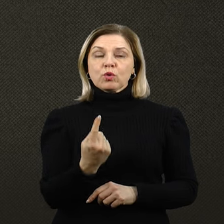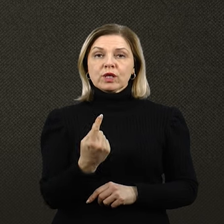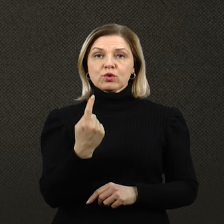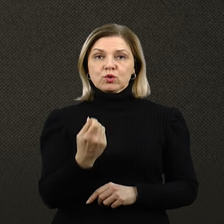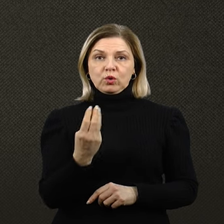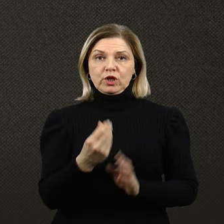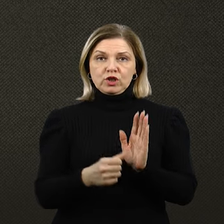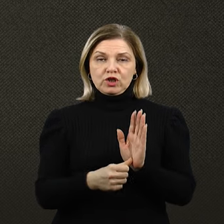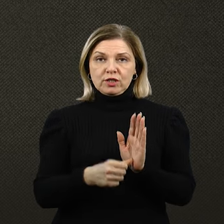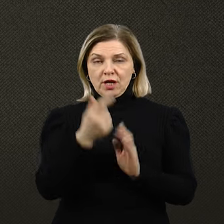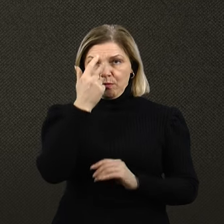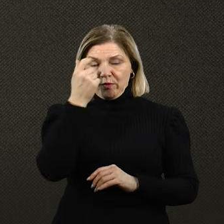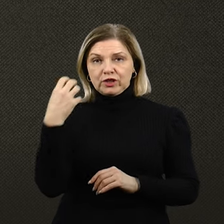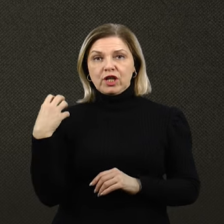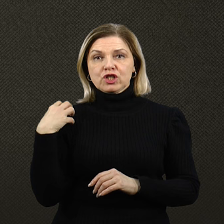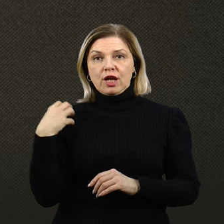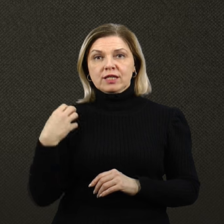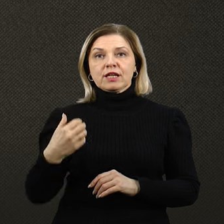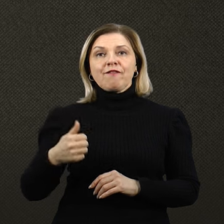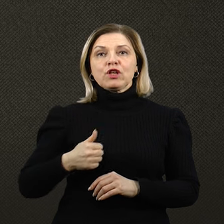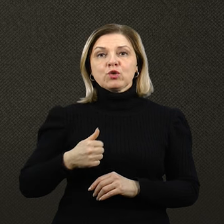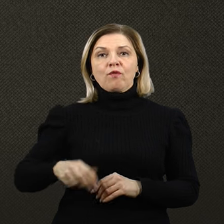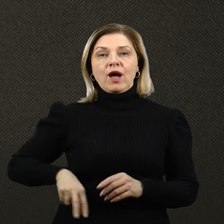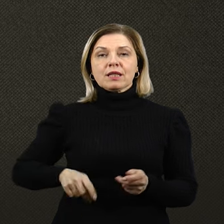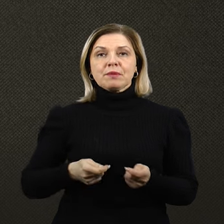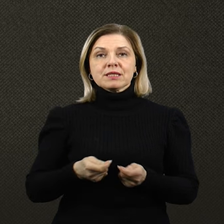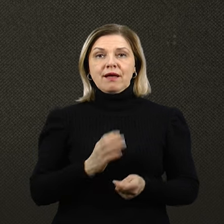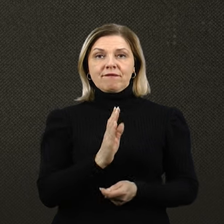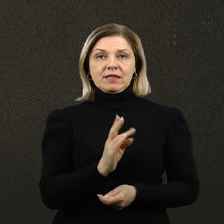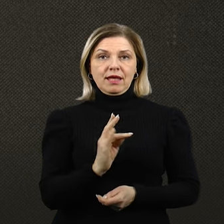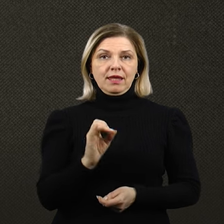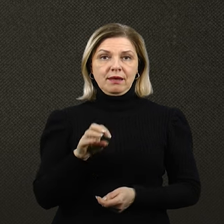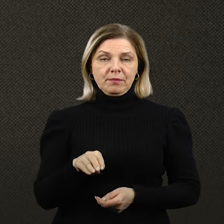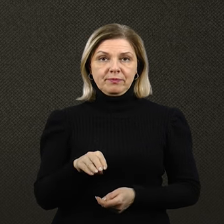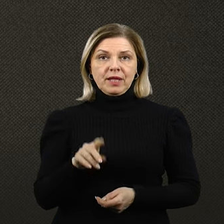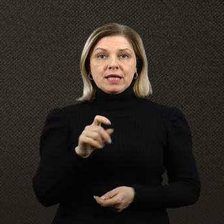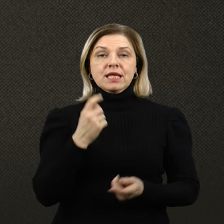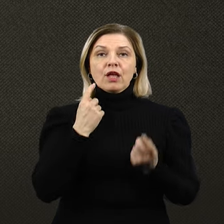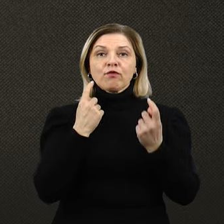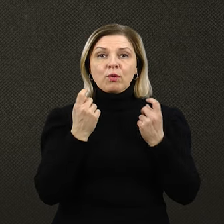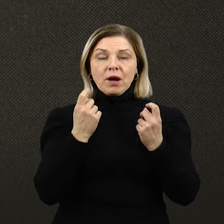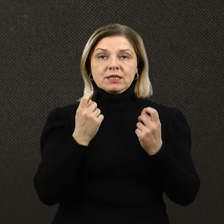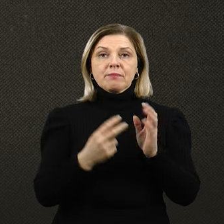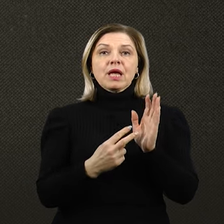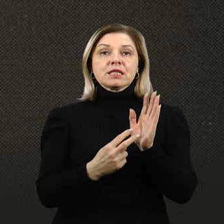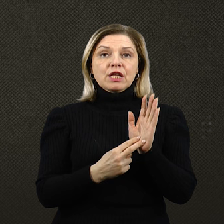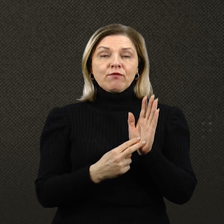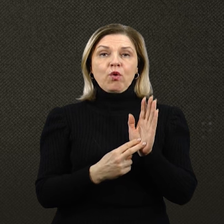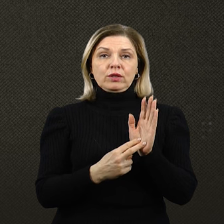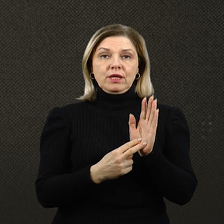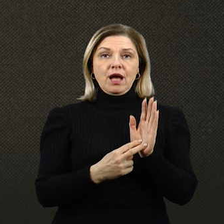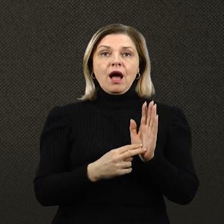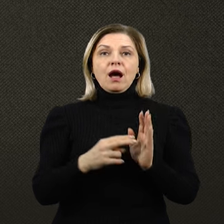це повідомив начальник Миколаївської обласної військової адміністрації Віталій Кім у Телеграм. За інформацією повітряних сил, 7 грудня війська Російської